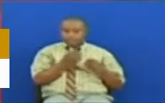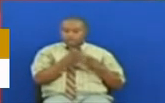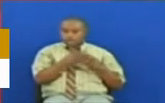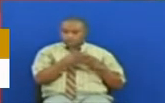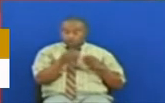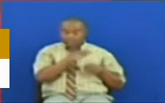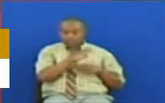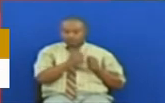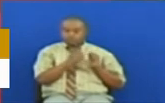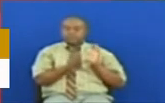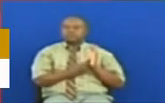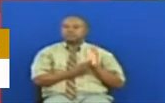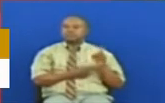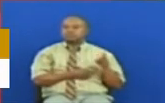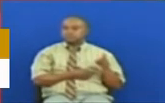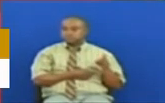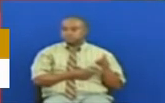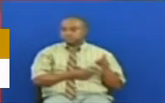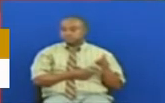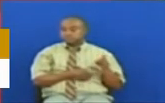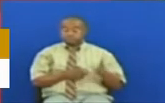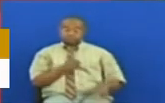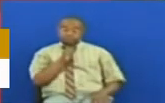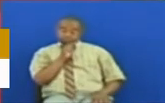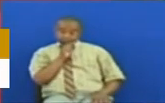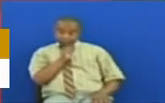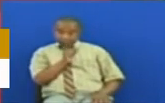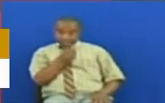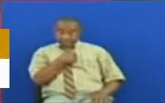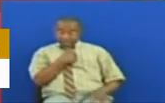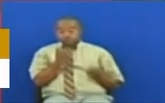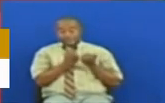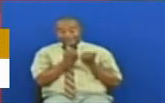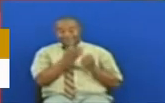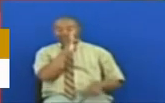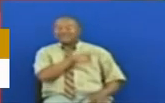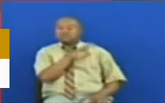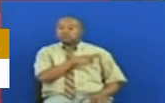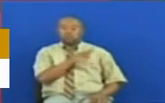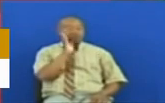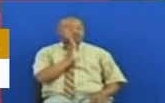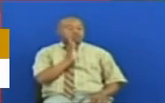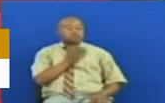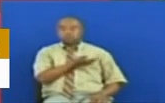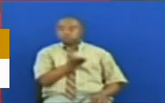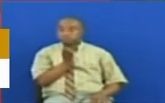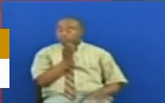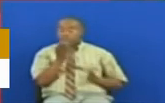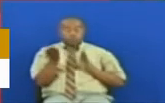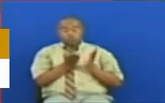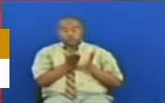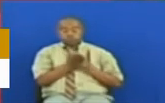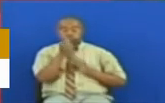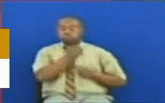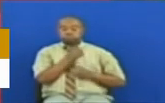16,000. Kwa hiyo ni sehemu ambayo tunatengeneza ajira kwa vijana wetu na wasomi wetu kuweza kufanya